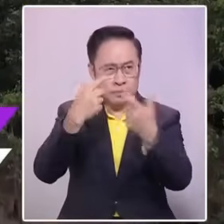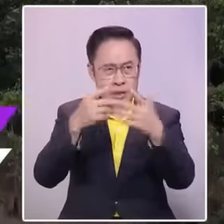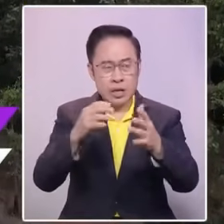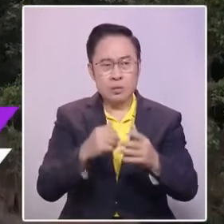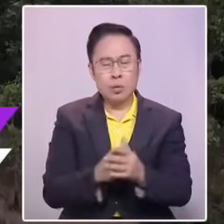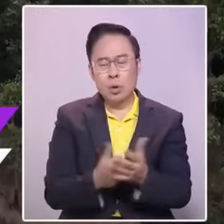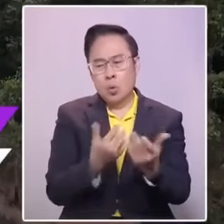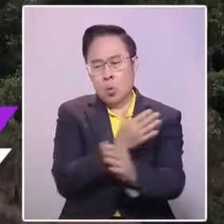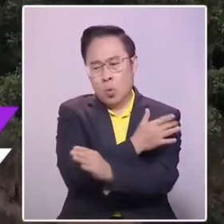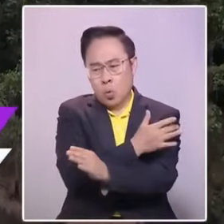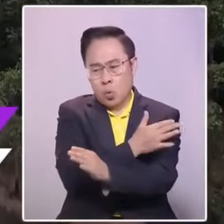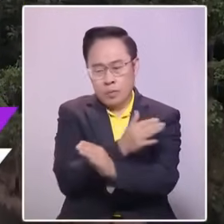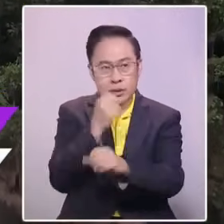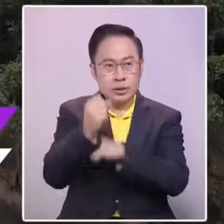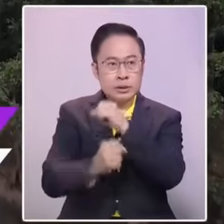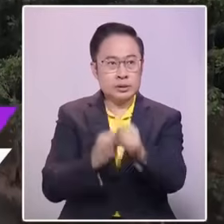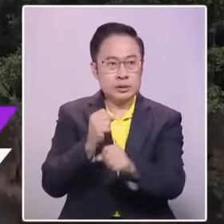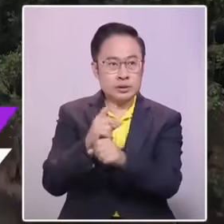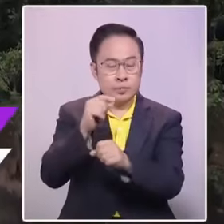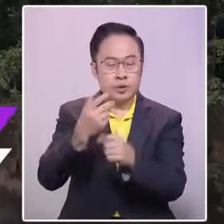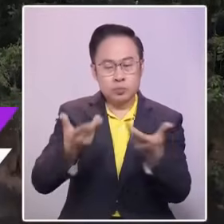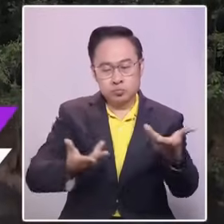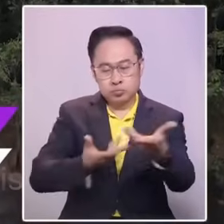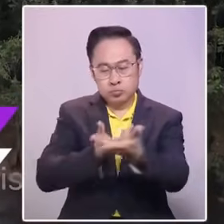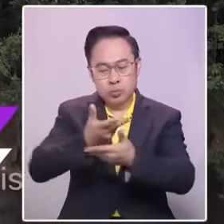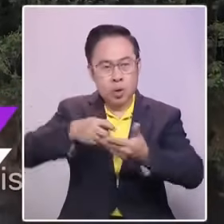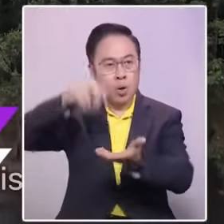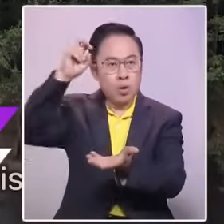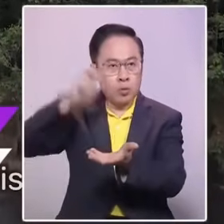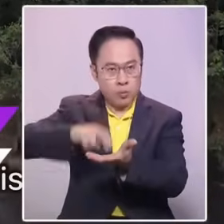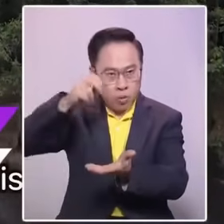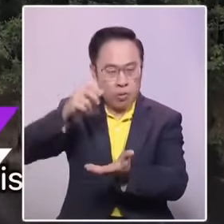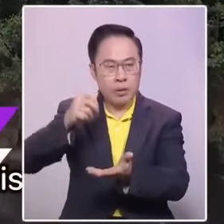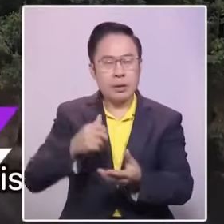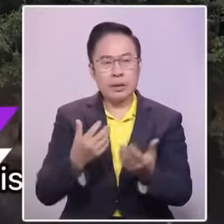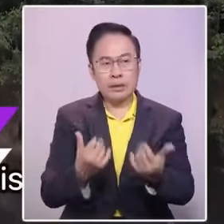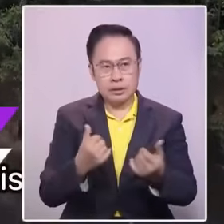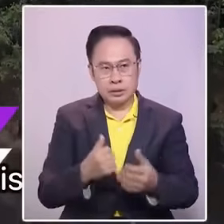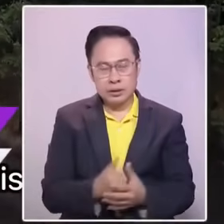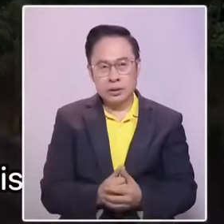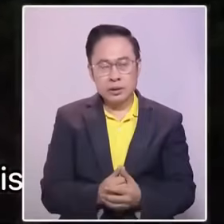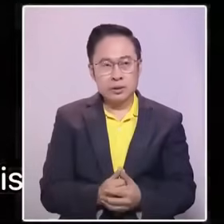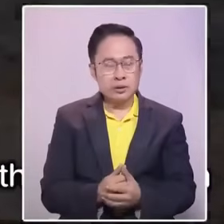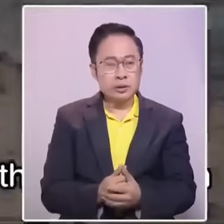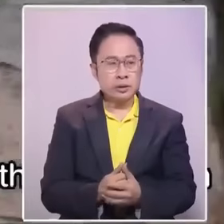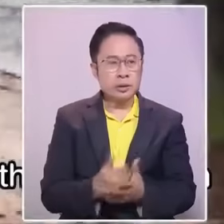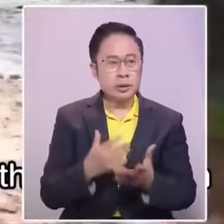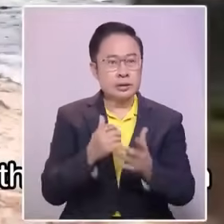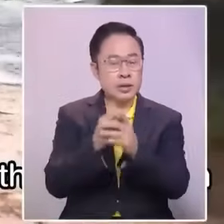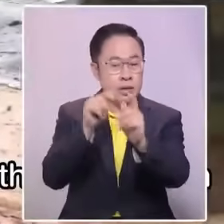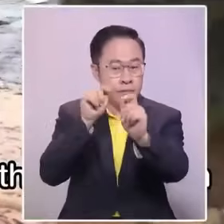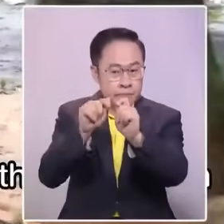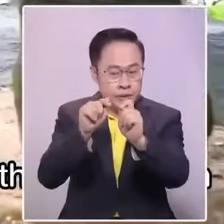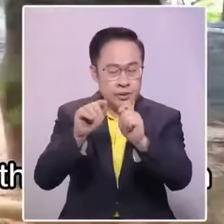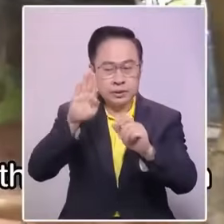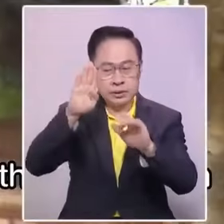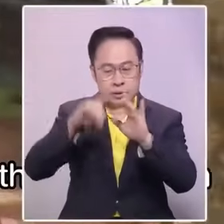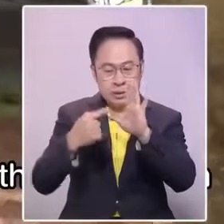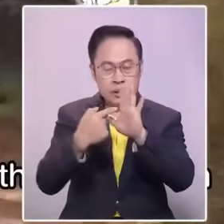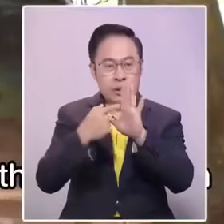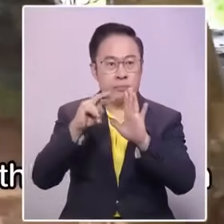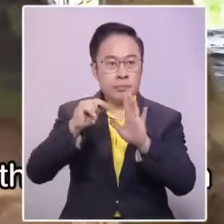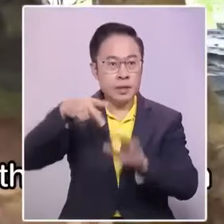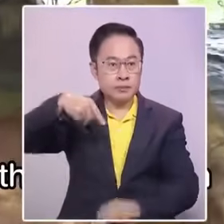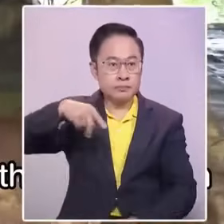การรอคอยค่ะไม่ใช่แค่คนที่ฟังจากที่นิวเดลีเท่านั้นในฝั่งไทยเราเองหรือแม้กระทั่งในบ้านผืนะในพื้นที่เฮลั่น